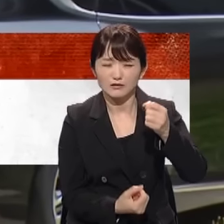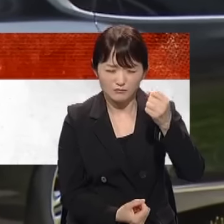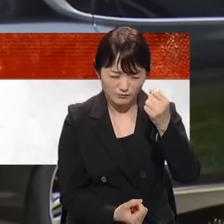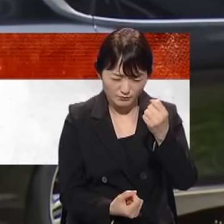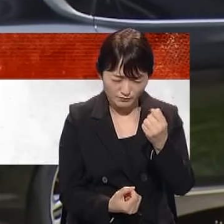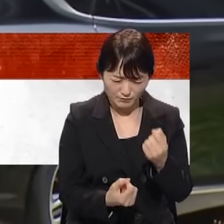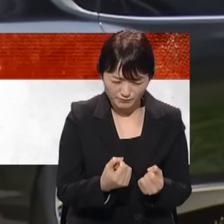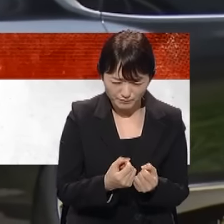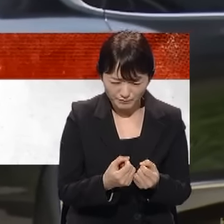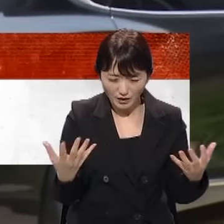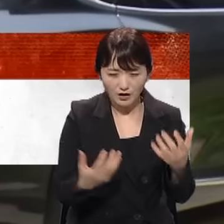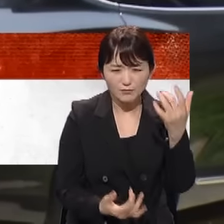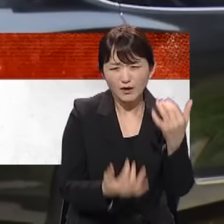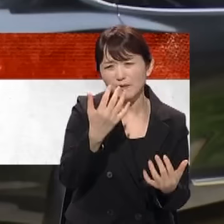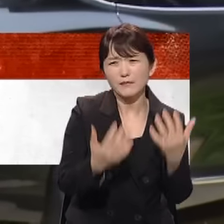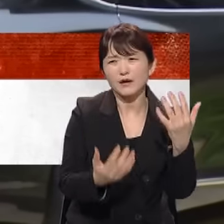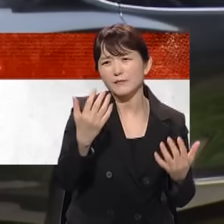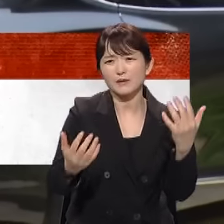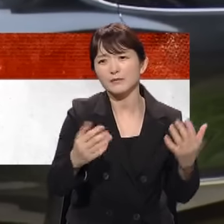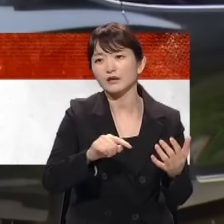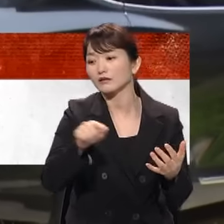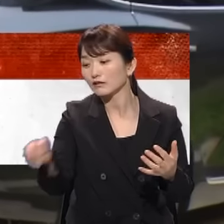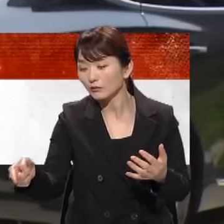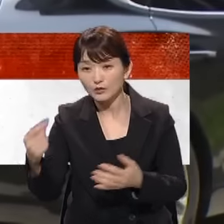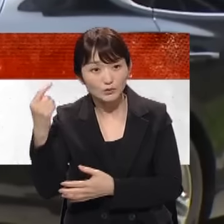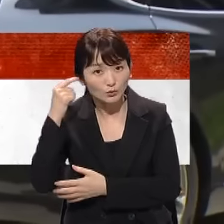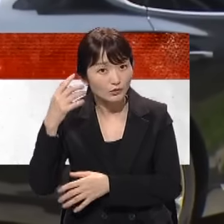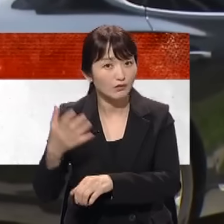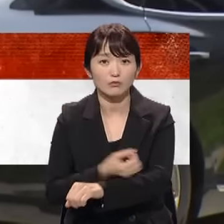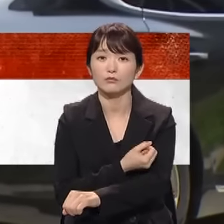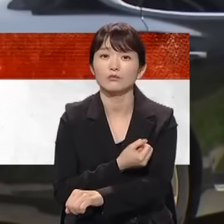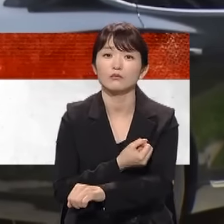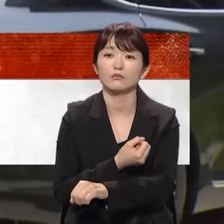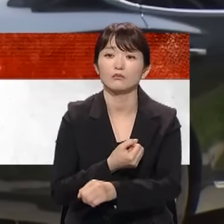폭발음이니까는 저희 옆 공장에서도 그게 엄청나게 큰 소리를 들렸으니까